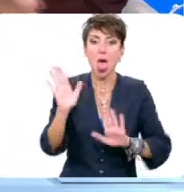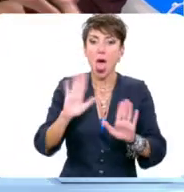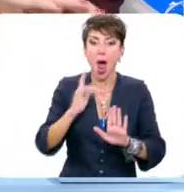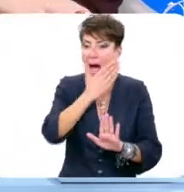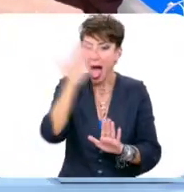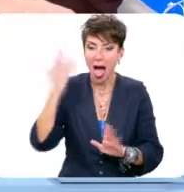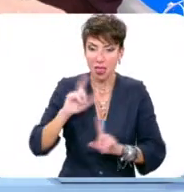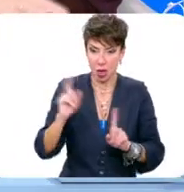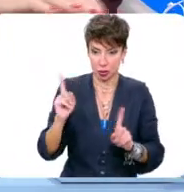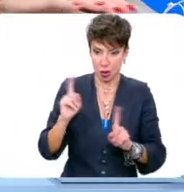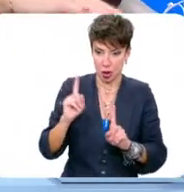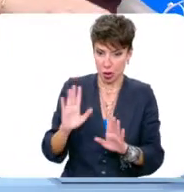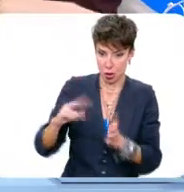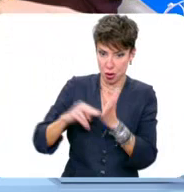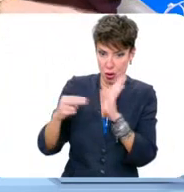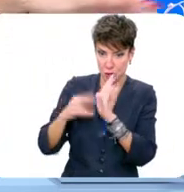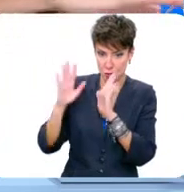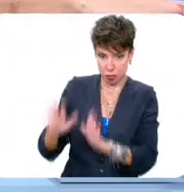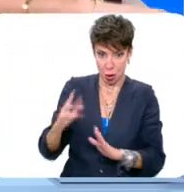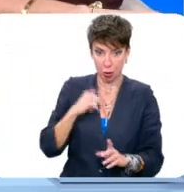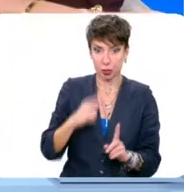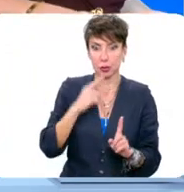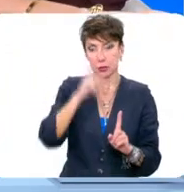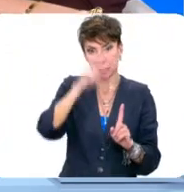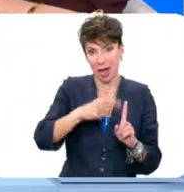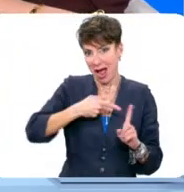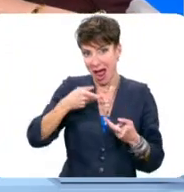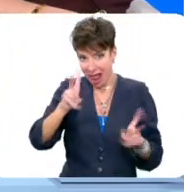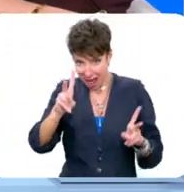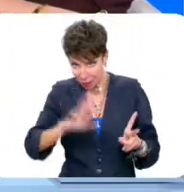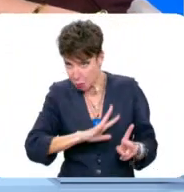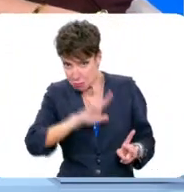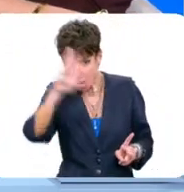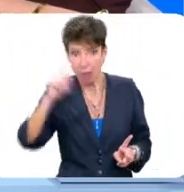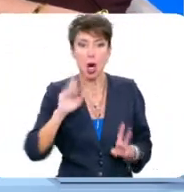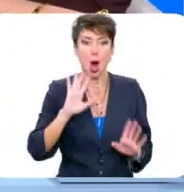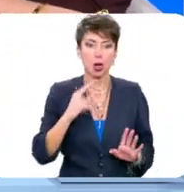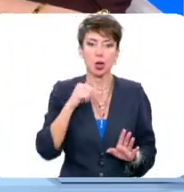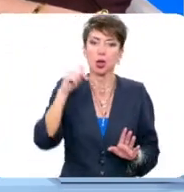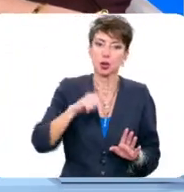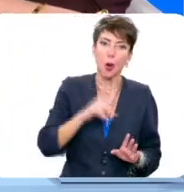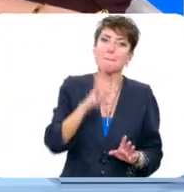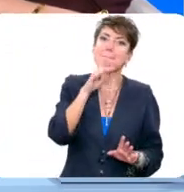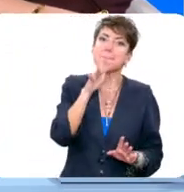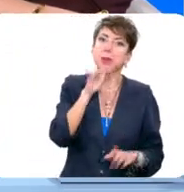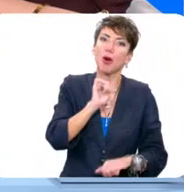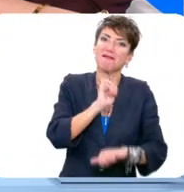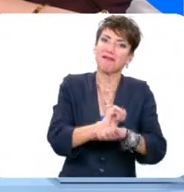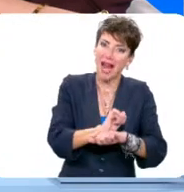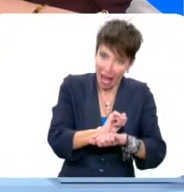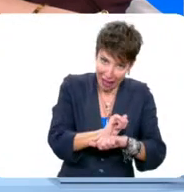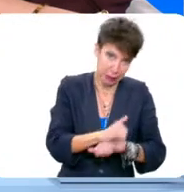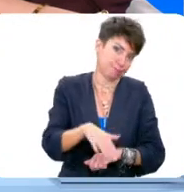Ρένα είμαι. Δεν αθώθηκε. Ακούω, κυρία Ρένα. Απλώς δεν προφυλακίστηκε. Θα γίνει δικαστήριο.